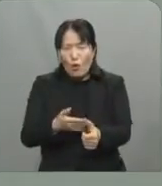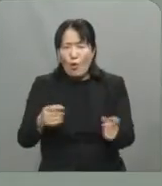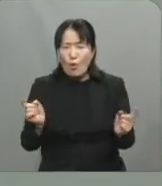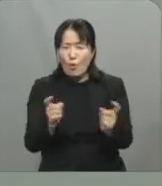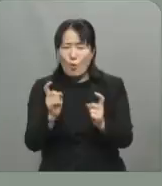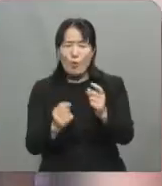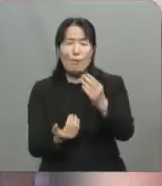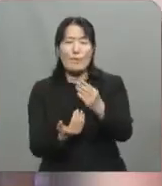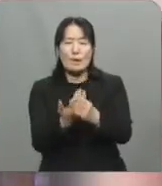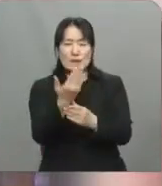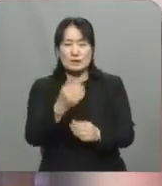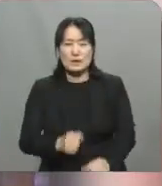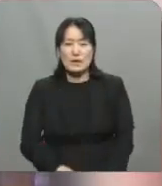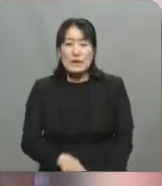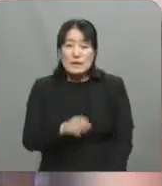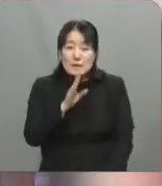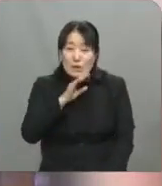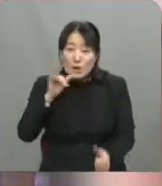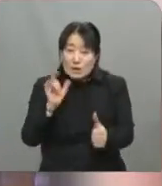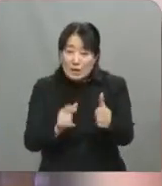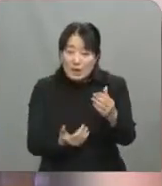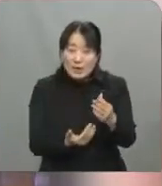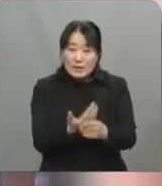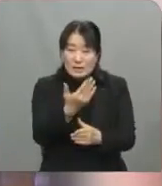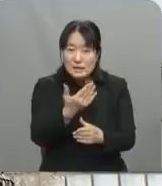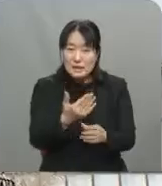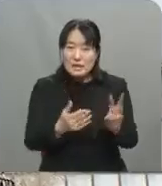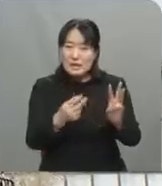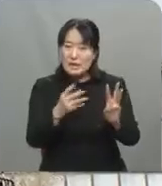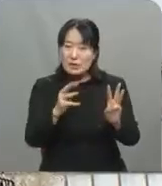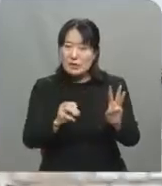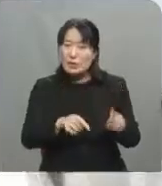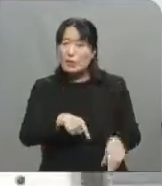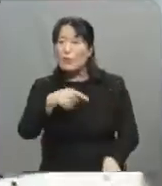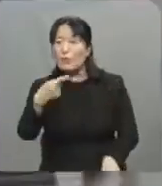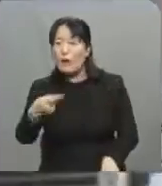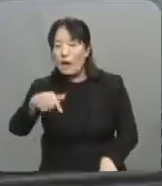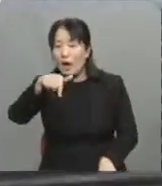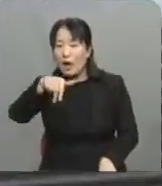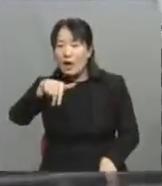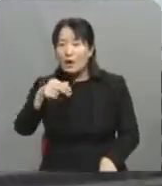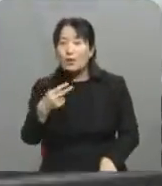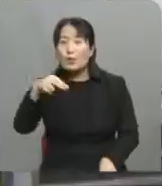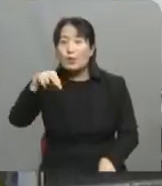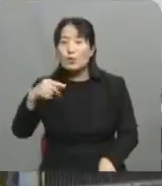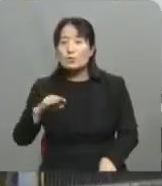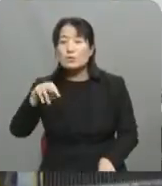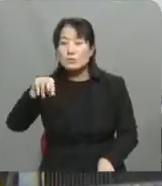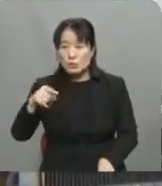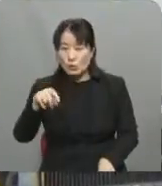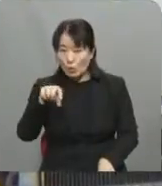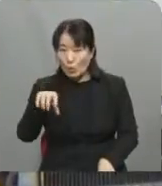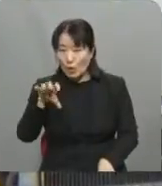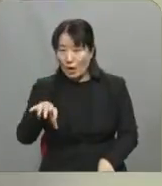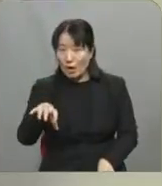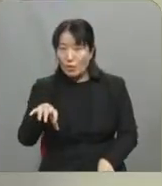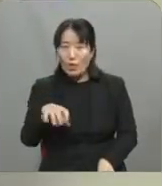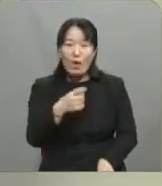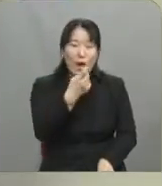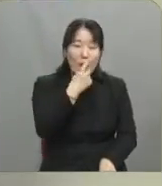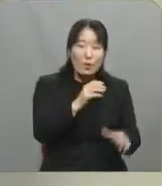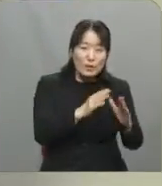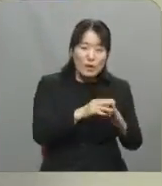치르고 있습니다. 실제로 확진자가 나온 건 3km 떨어진 다른 교습소였습니다. 이 학원과 교습소의